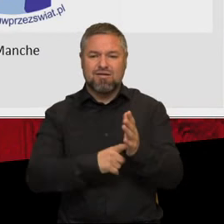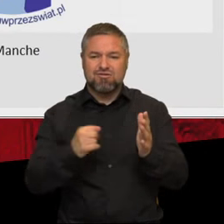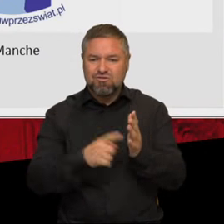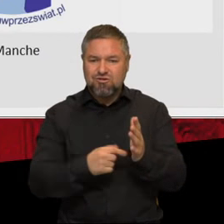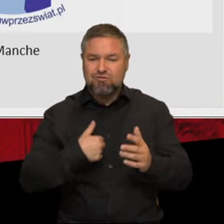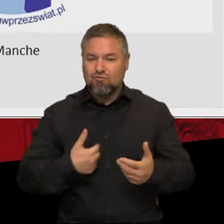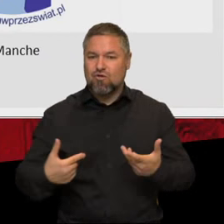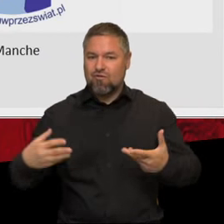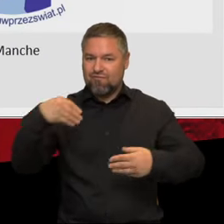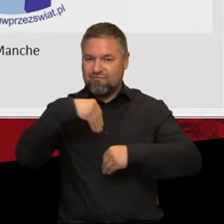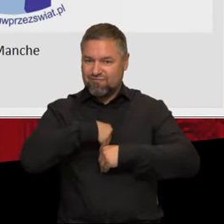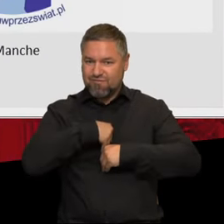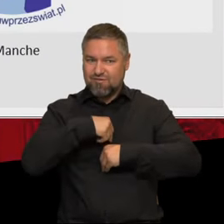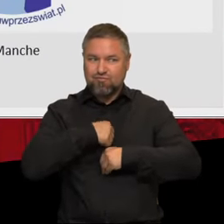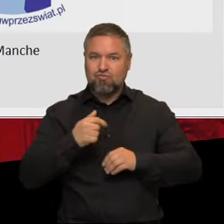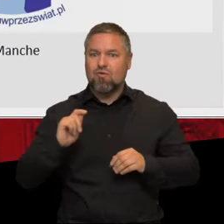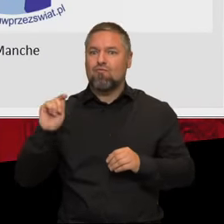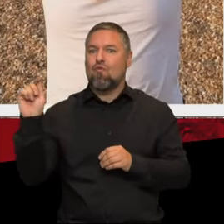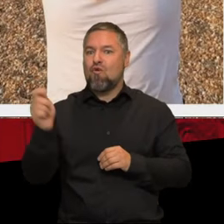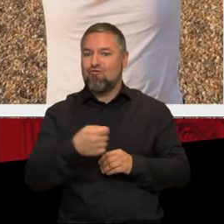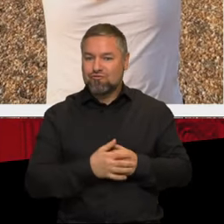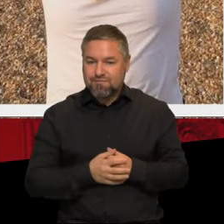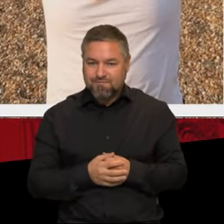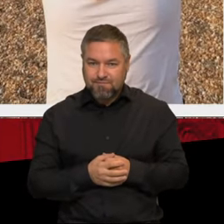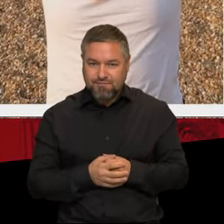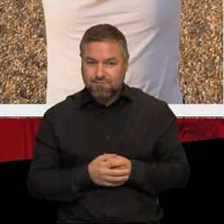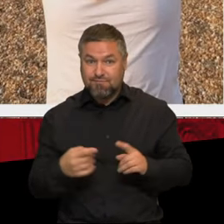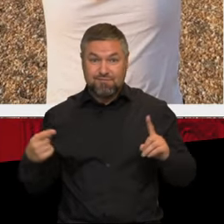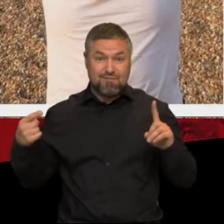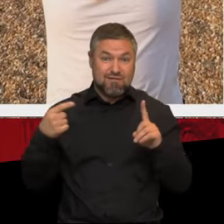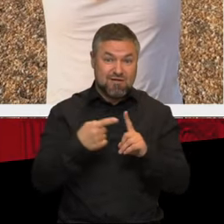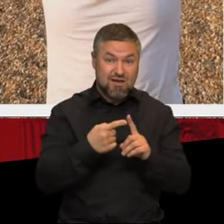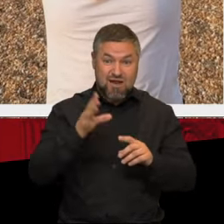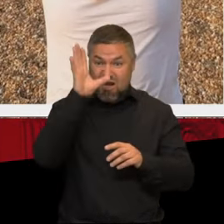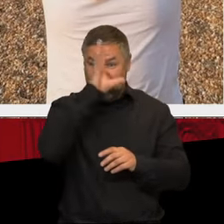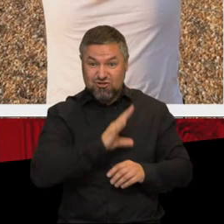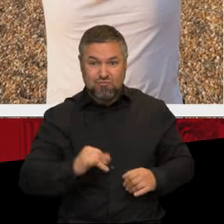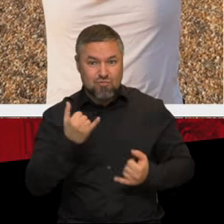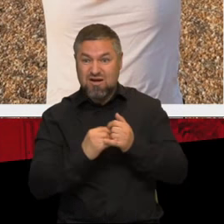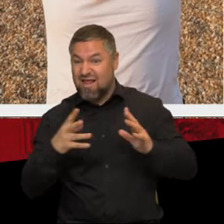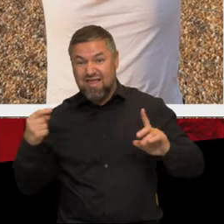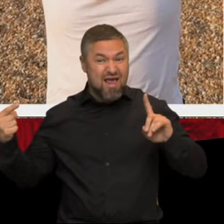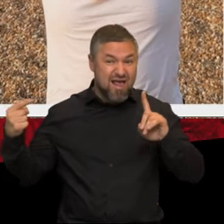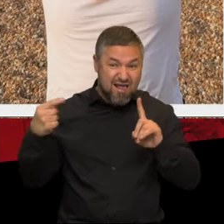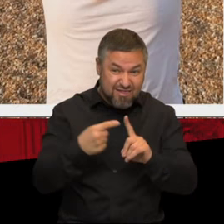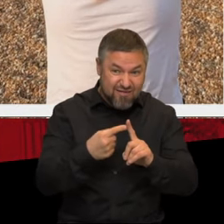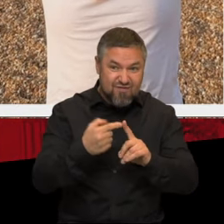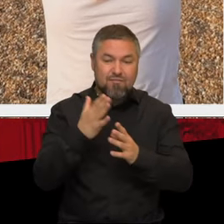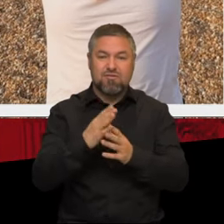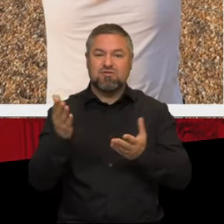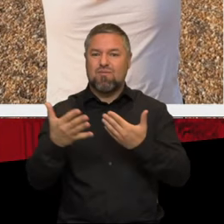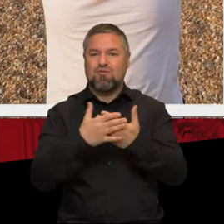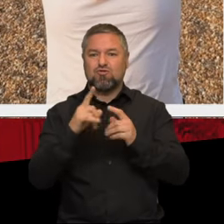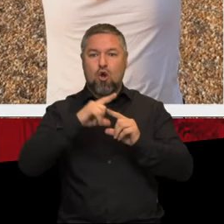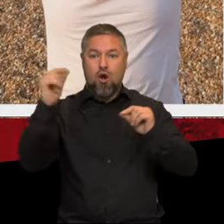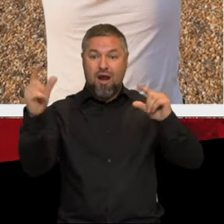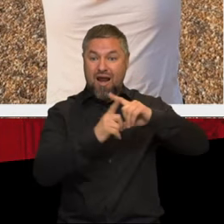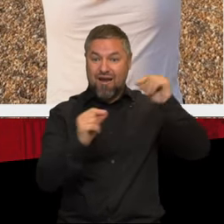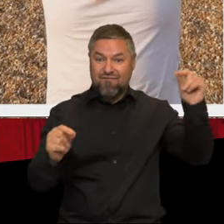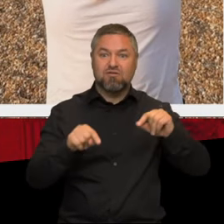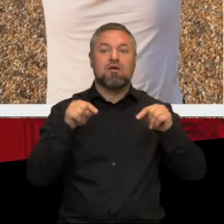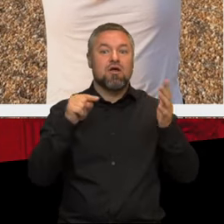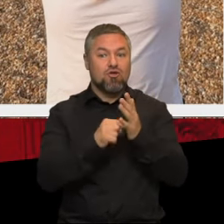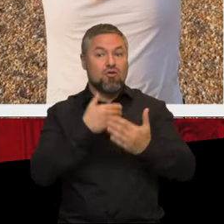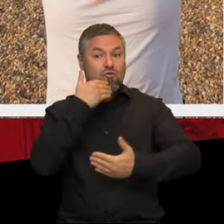mi towarzyszył podczas tej drogi. Celuj w księżyc, bo nawet jeśli nie trafisz, będziesz między gwiazdami. I tego